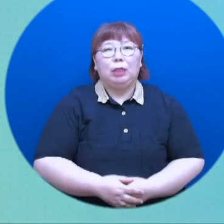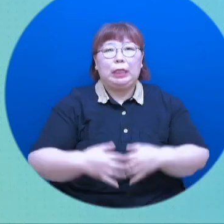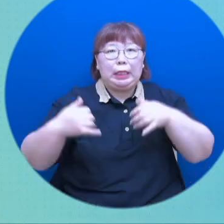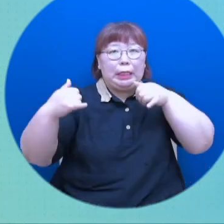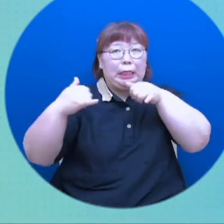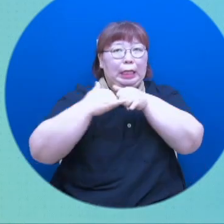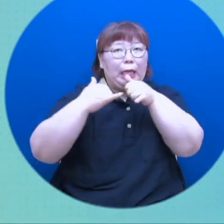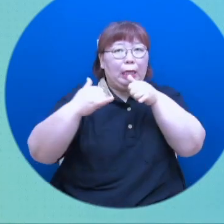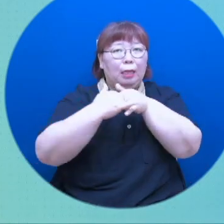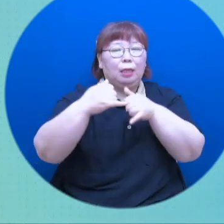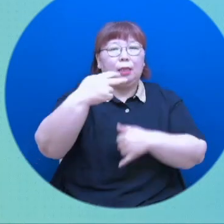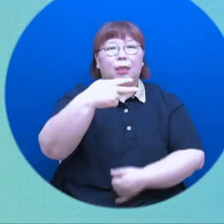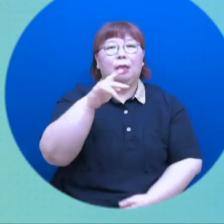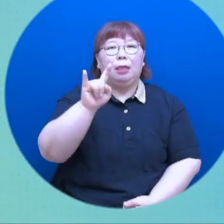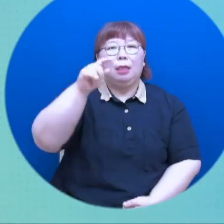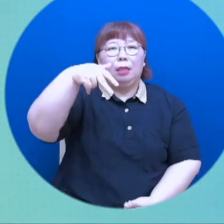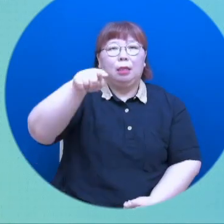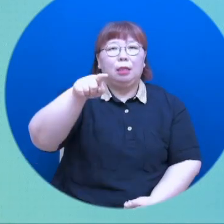대적이라고 하는